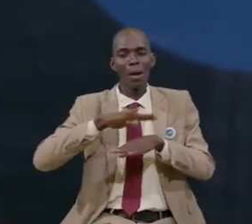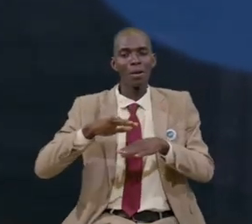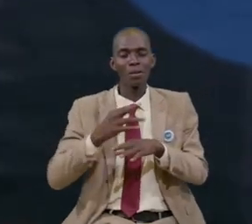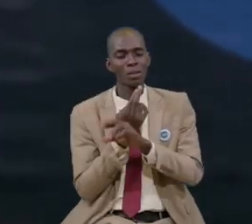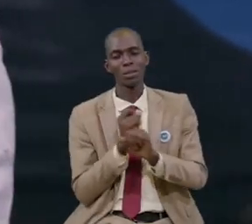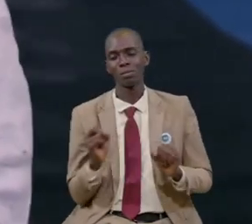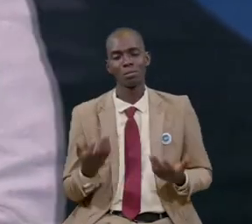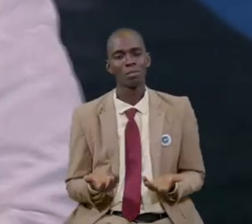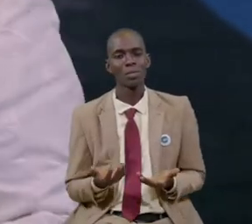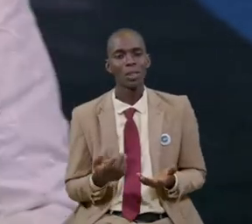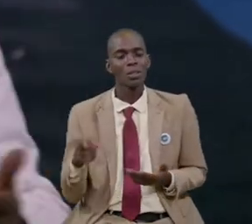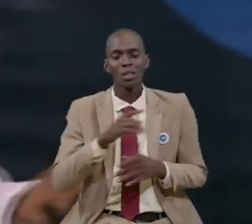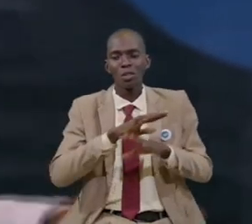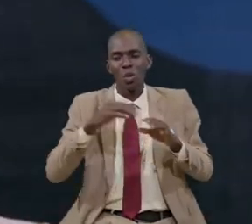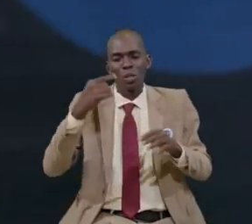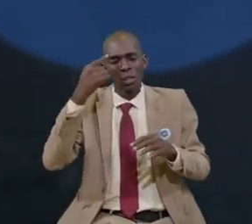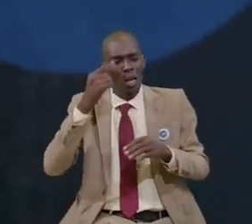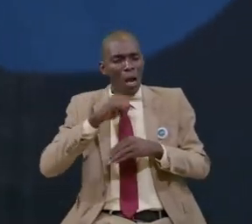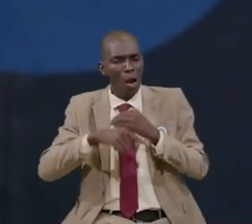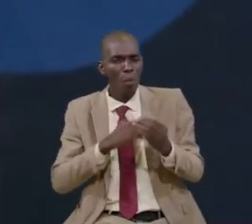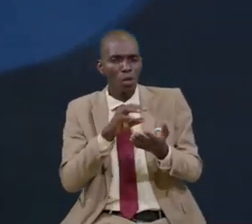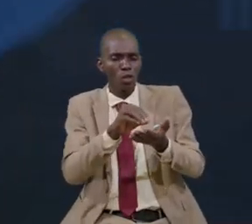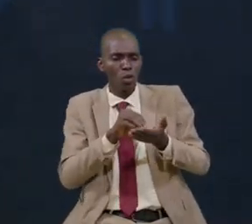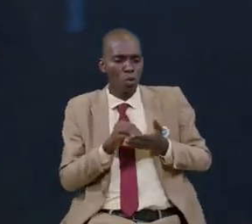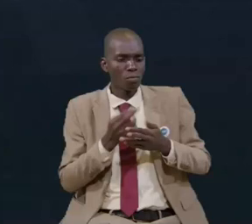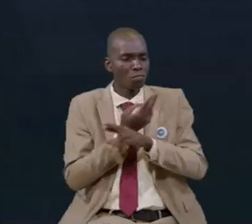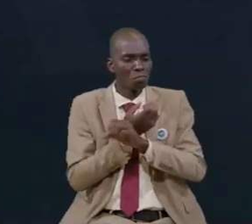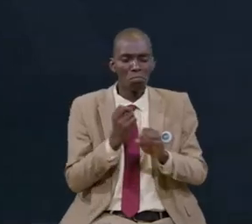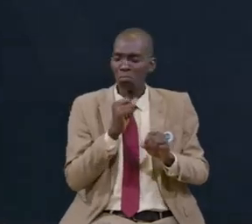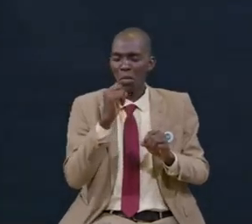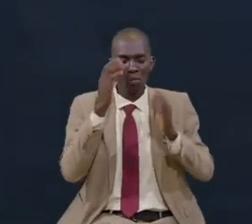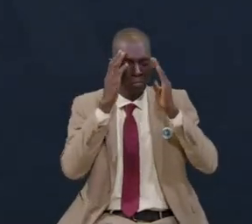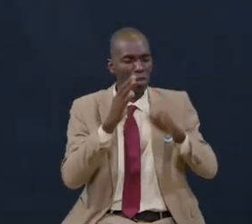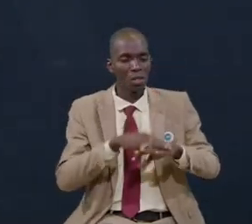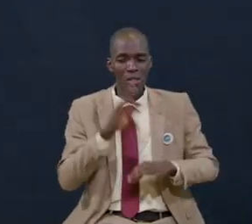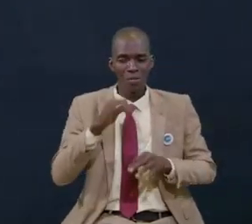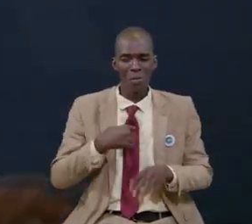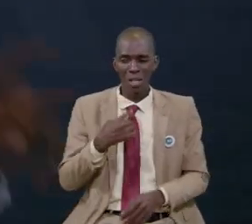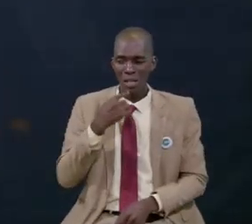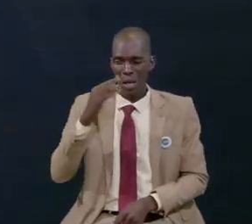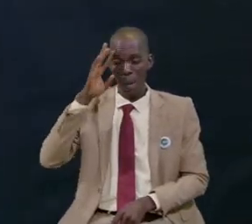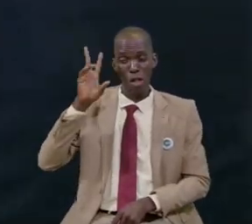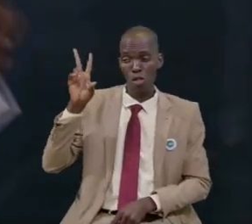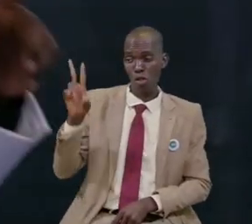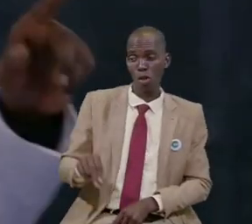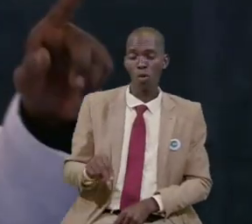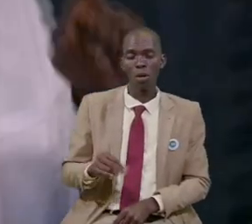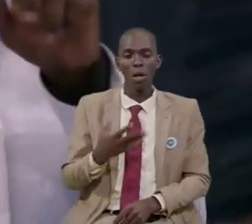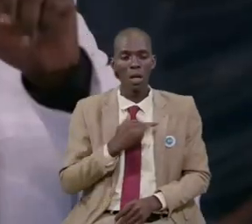pensent pas à leur rédemption. Ils ne pensent pas que si je dis non à cet homme et je dis